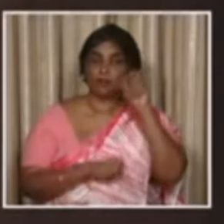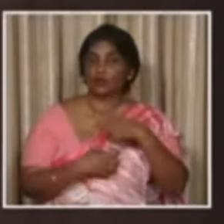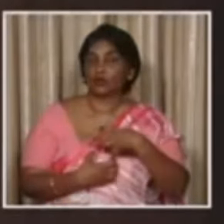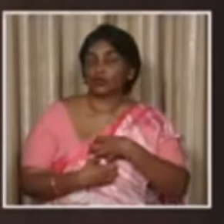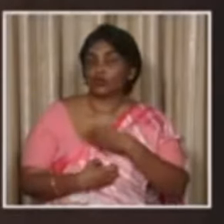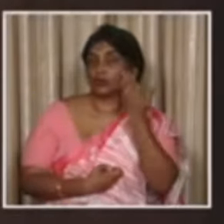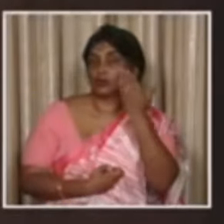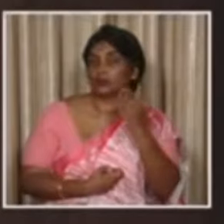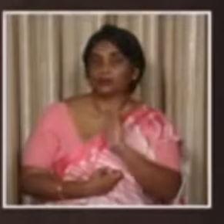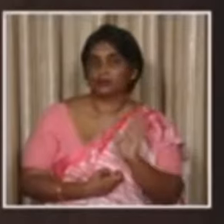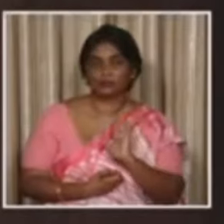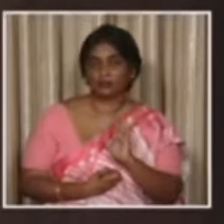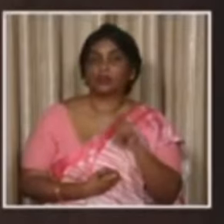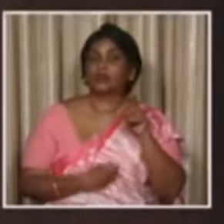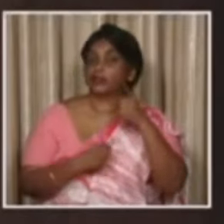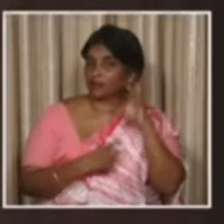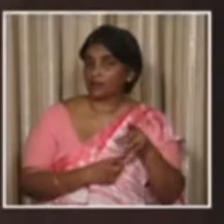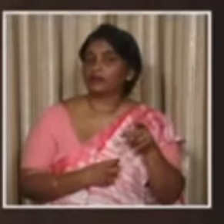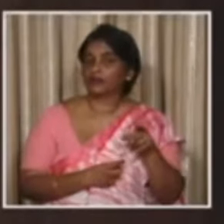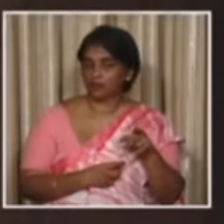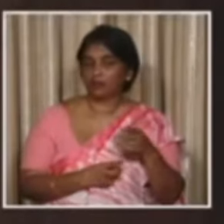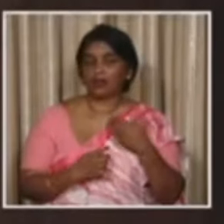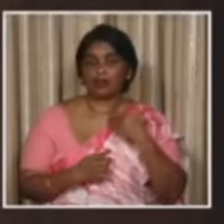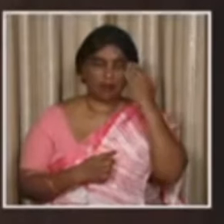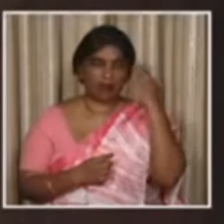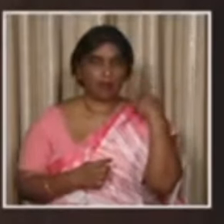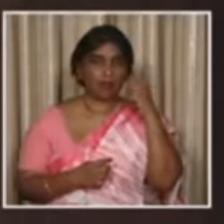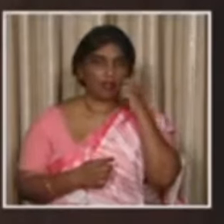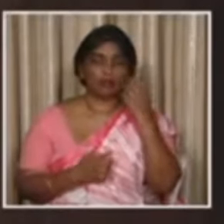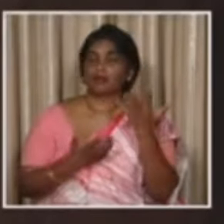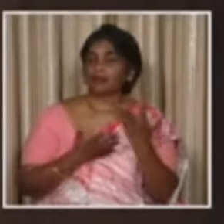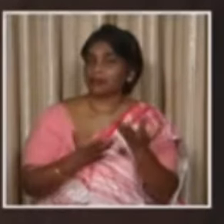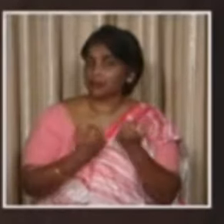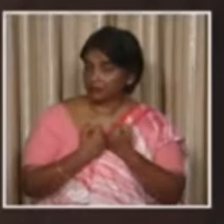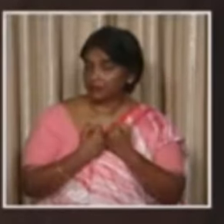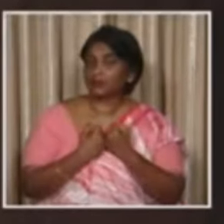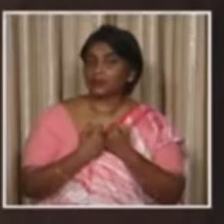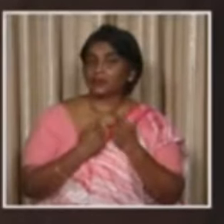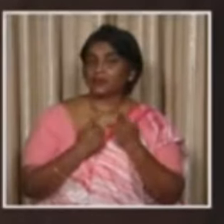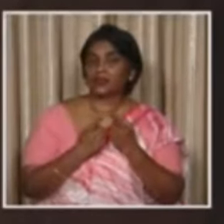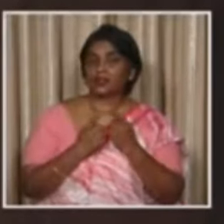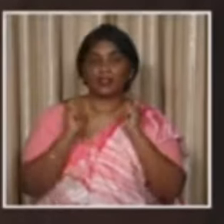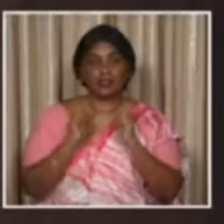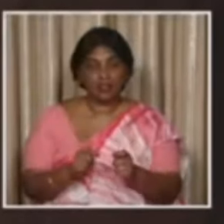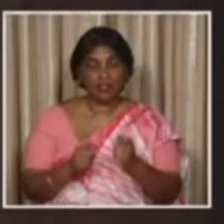දකින්න නෙමෙයි. ඒ නිසා තමයි අපේ අම්මලා තාත්තලාගෙන් හම්බුණ අර දෑවැද්දටත්